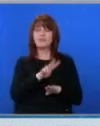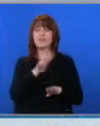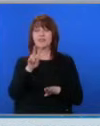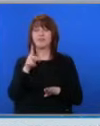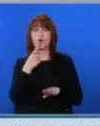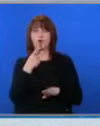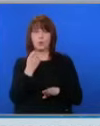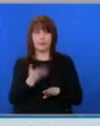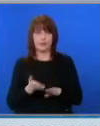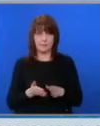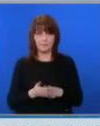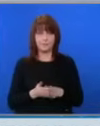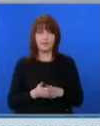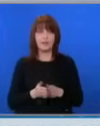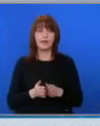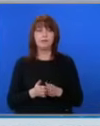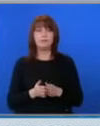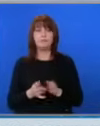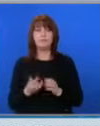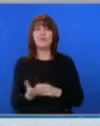на Социалното министерство. Да видим.